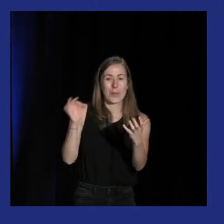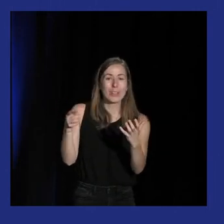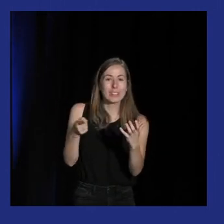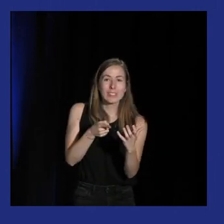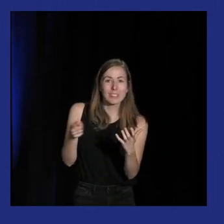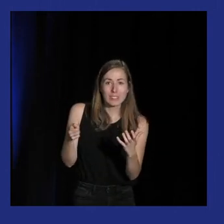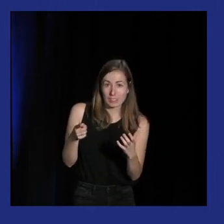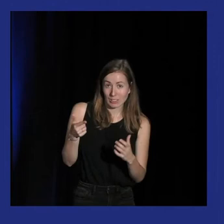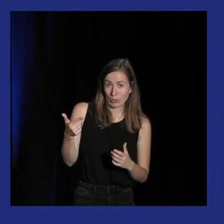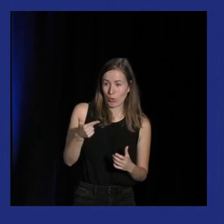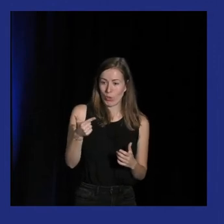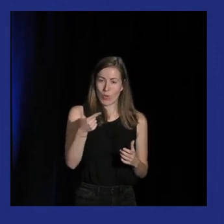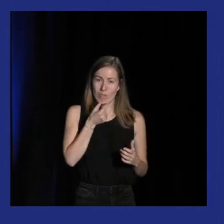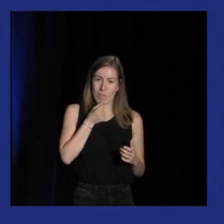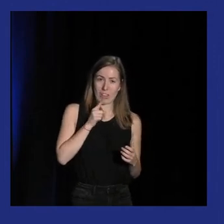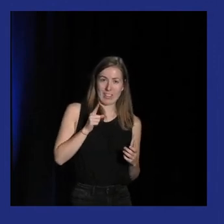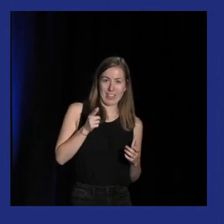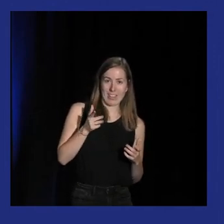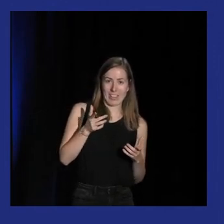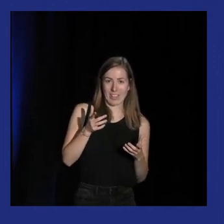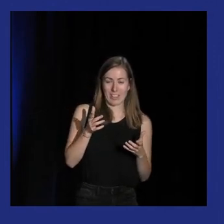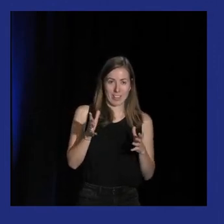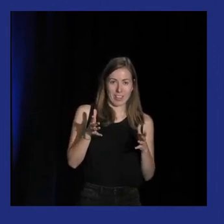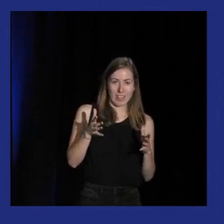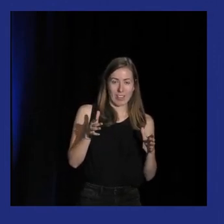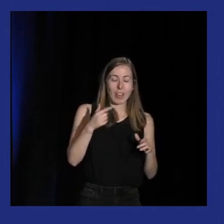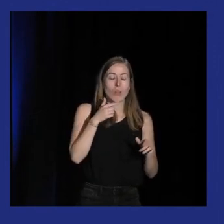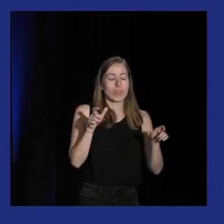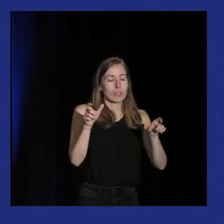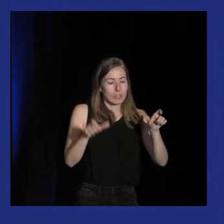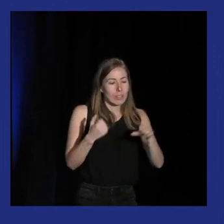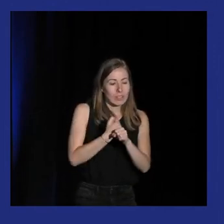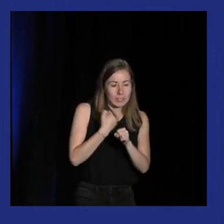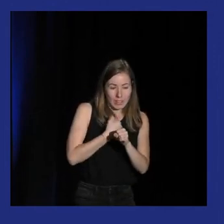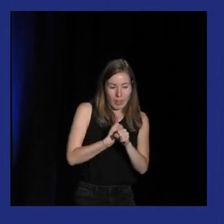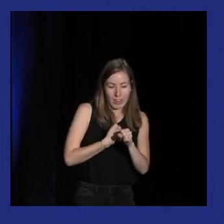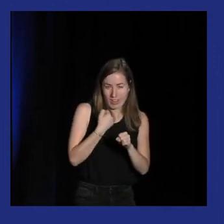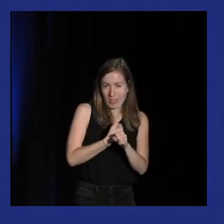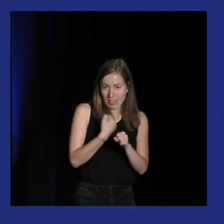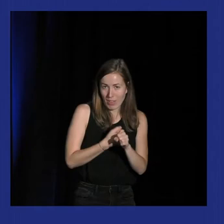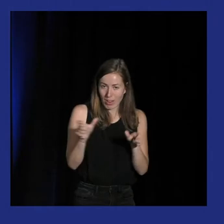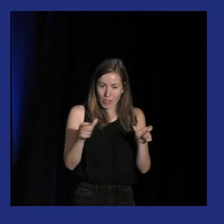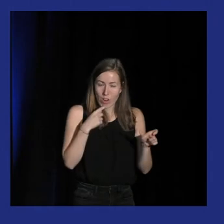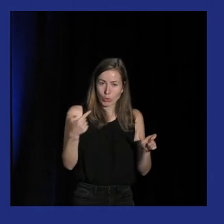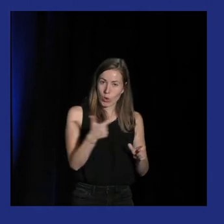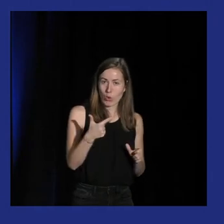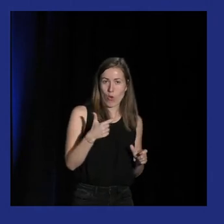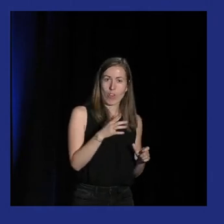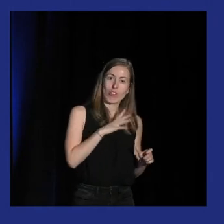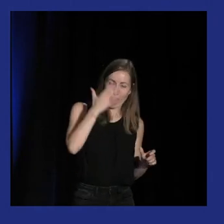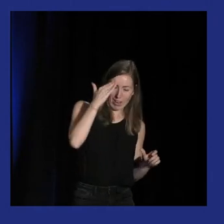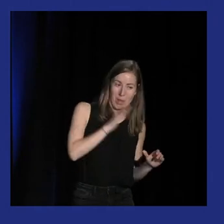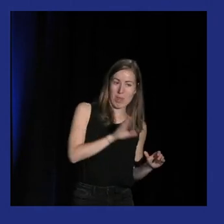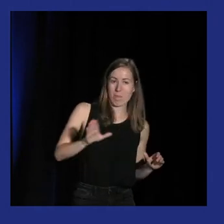pas forcément évident à diriger au jour le jour quand il faut travailler sur le morceau mais donc il y a eu un travail préliminaire avec avec tilopsil Lopez donc le